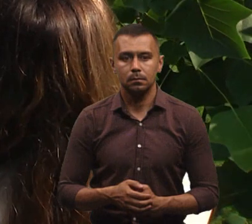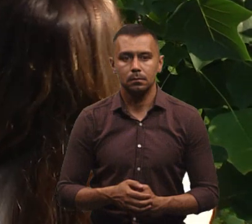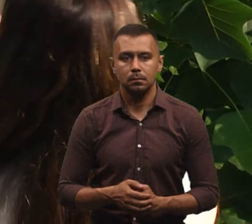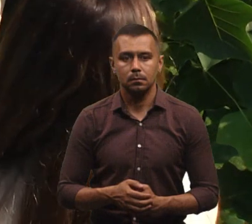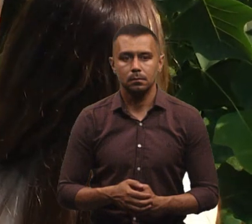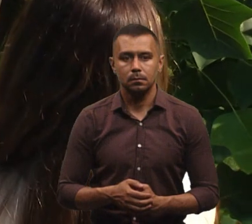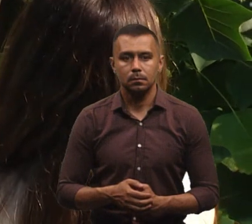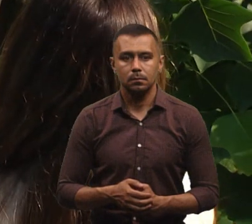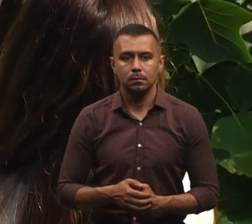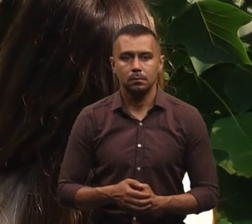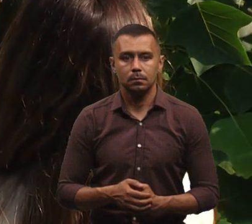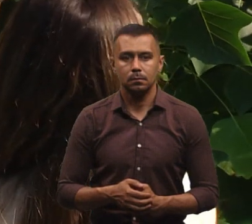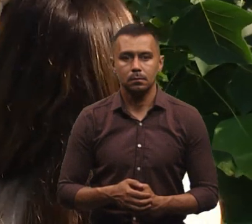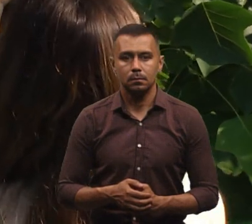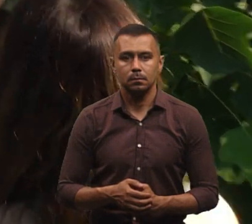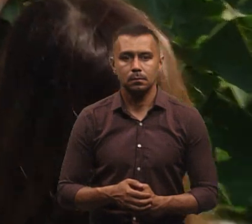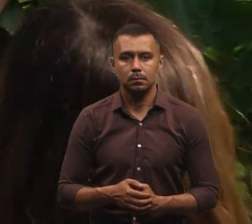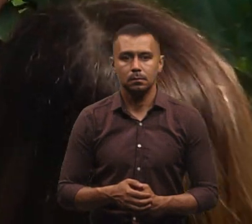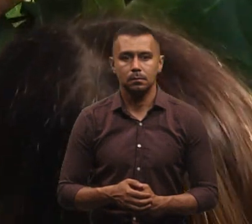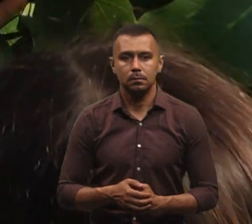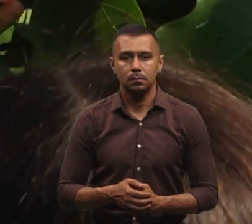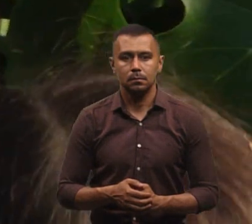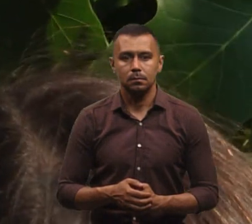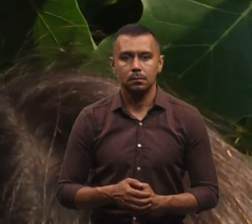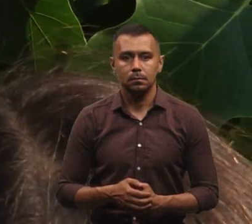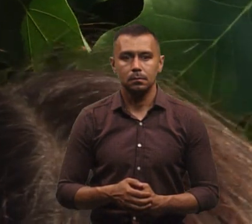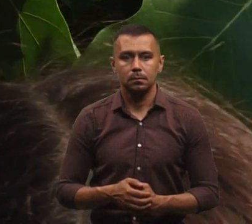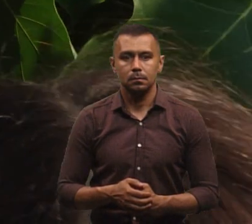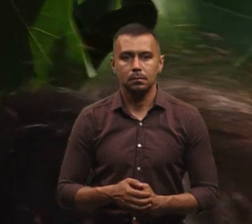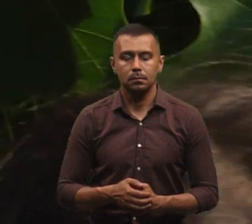Палове дерево. Клас. Наче справжнього тюльпана.